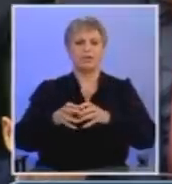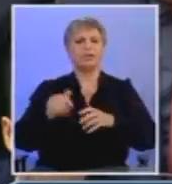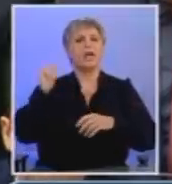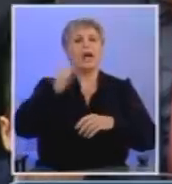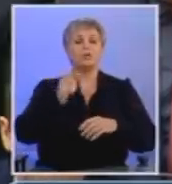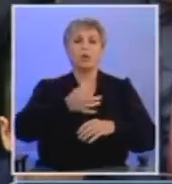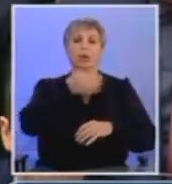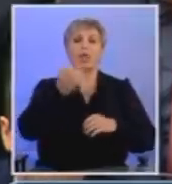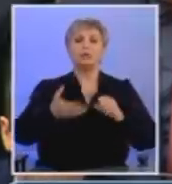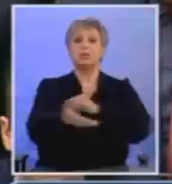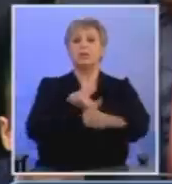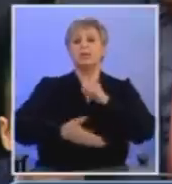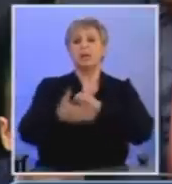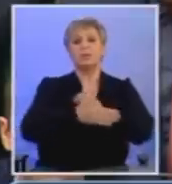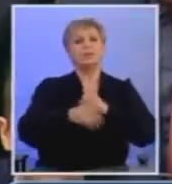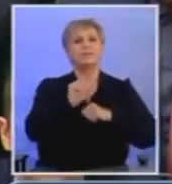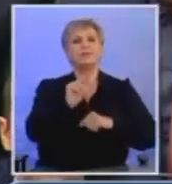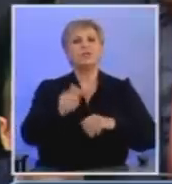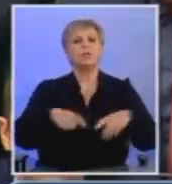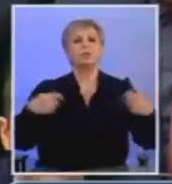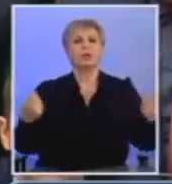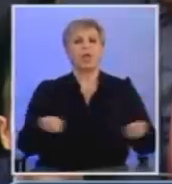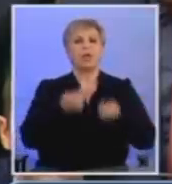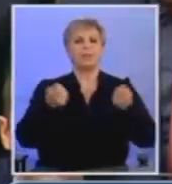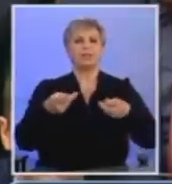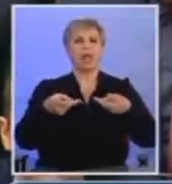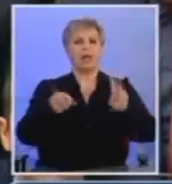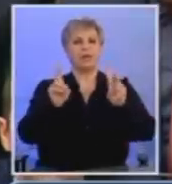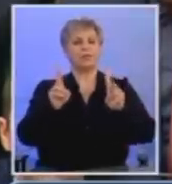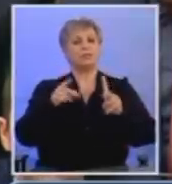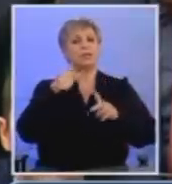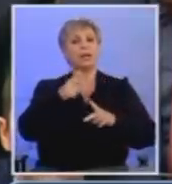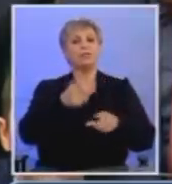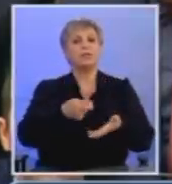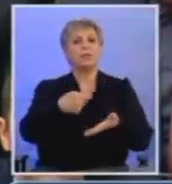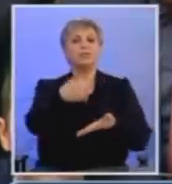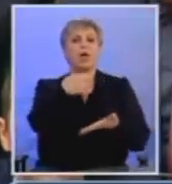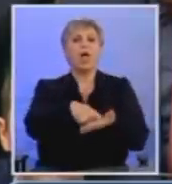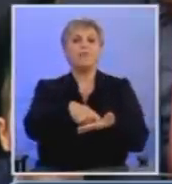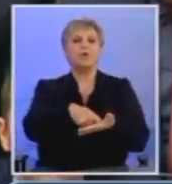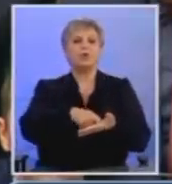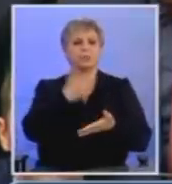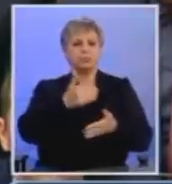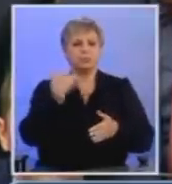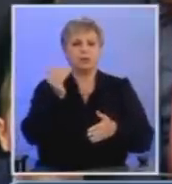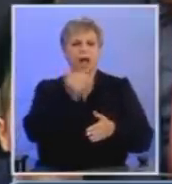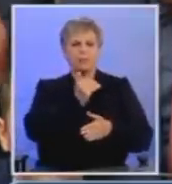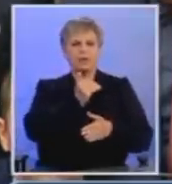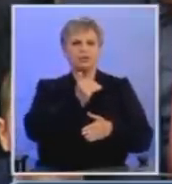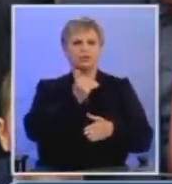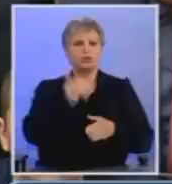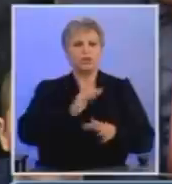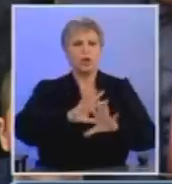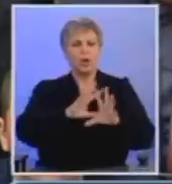businessmen, ελεύθερους επαγγελματίες, και ζητά τη φορολόγησή τους από το πρώτο ευρώ. Είχαν που είχαν